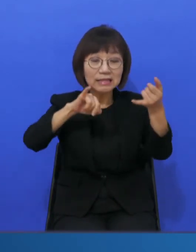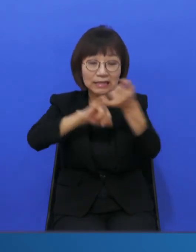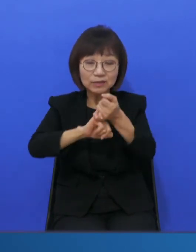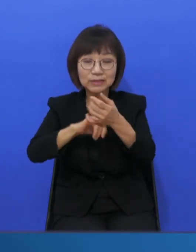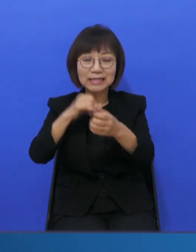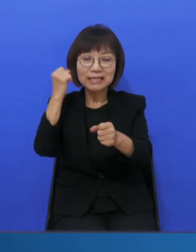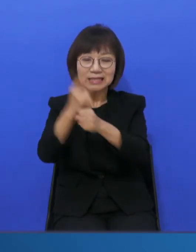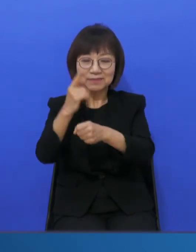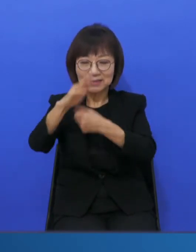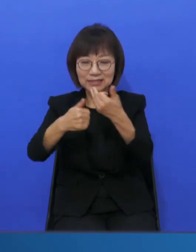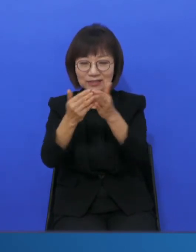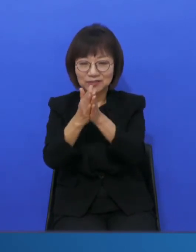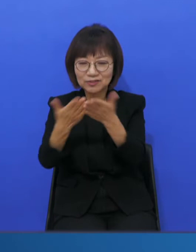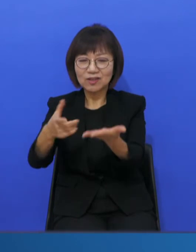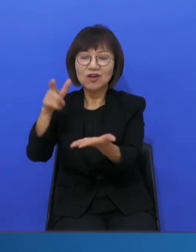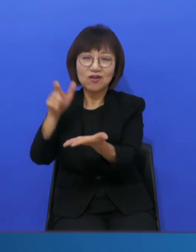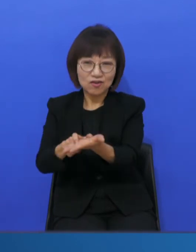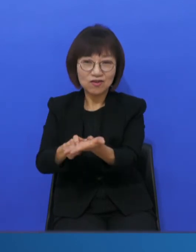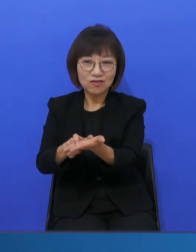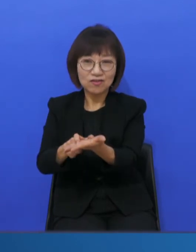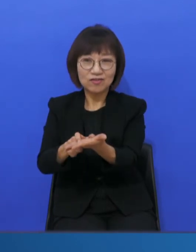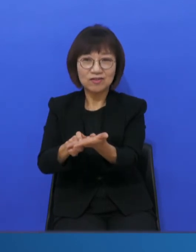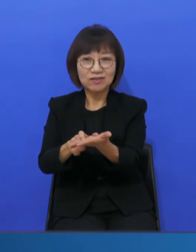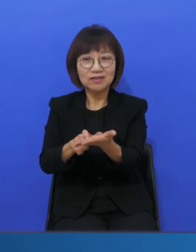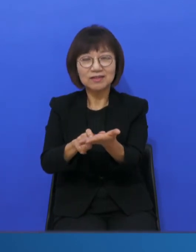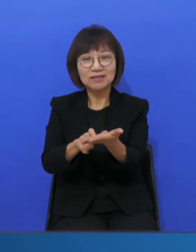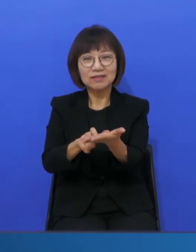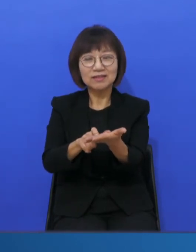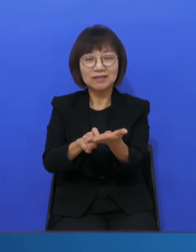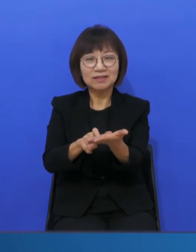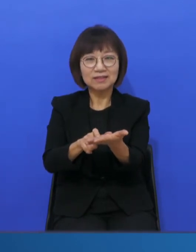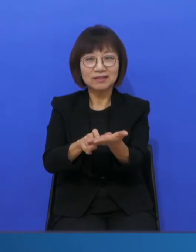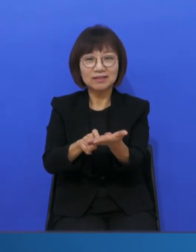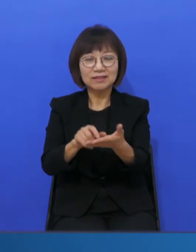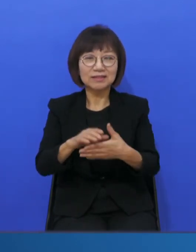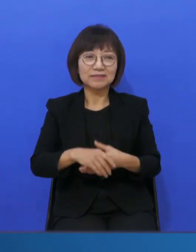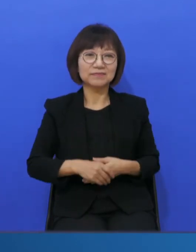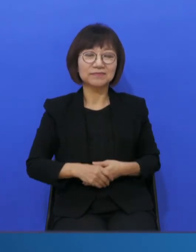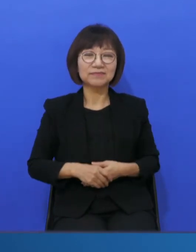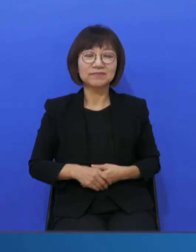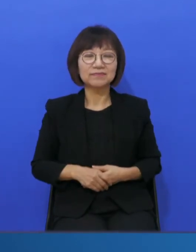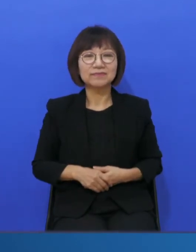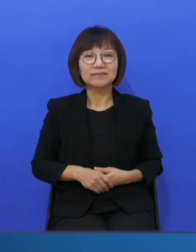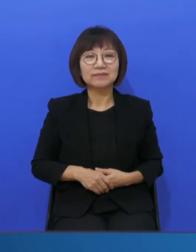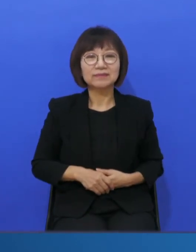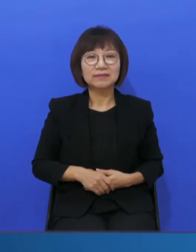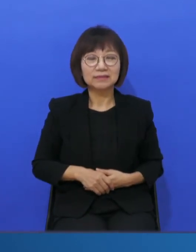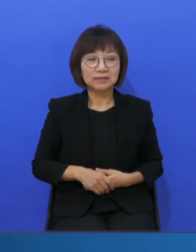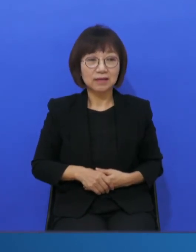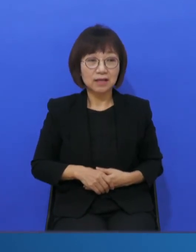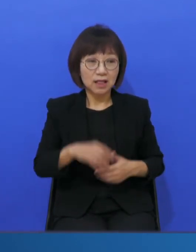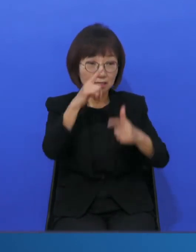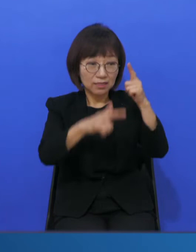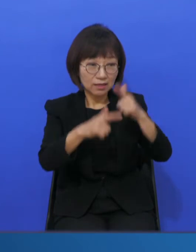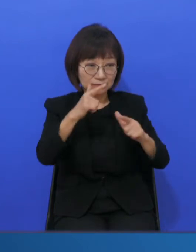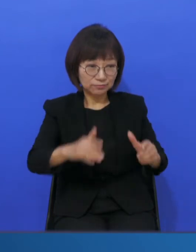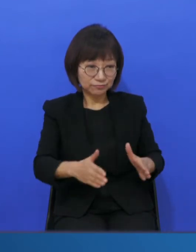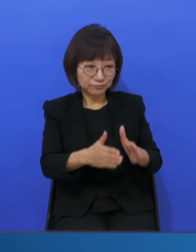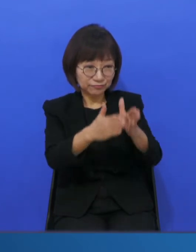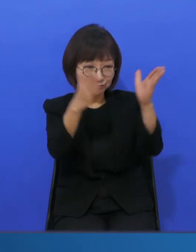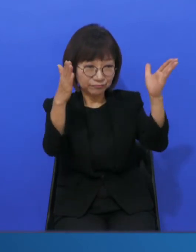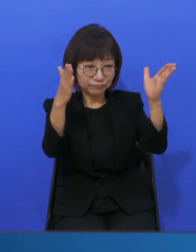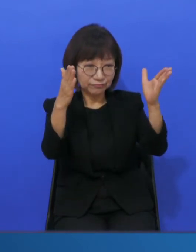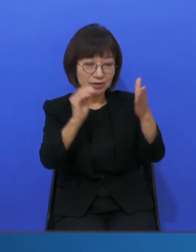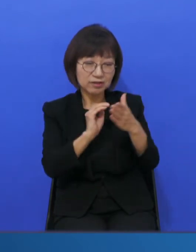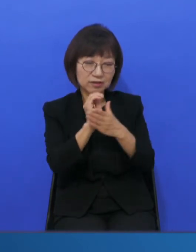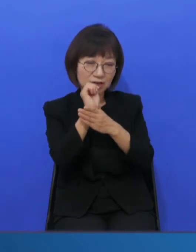promises to do and fulfill world evangelization in His Word. And so all we need to do is hold on to His Word. 열매는 반드시 나오게 돼 있어요. The fruits will